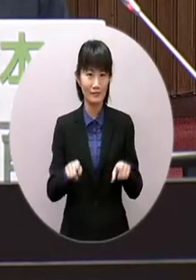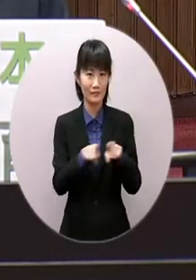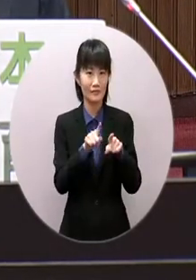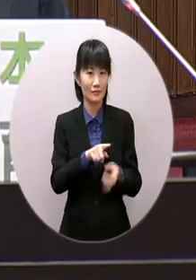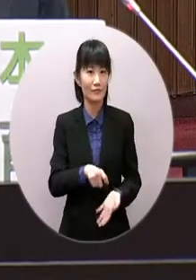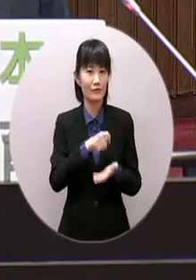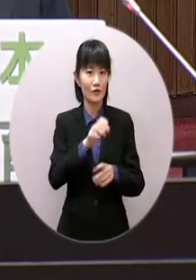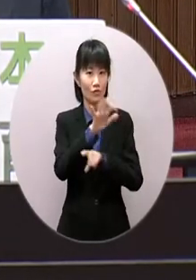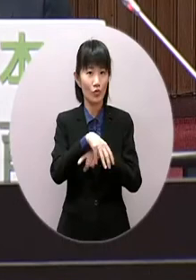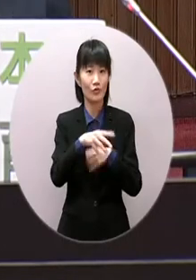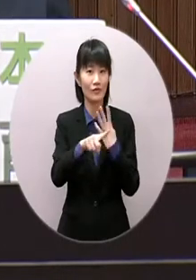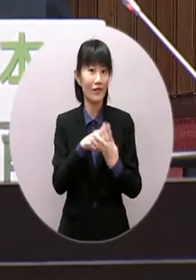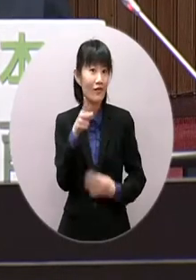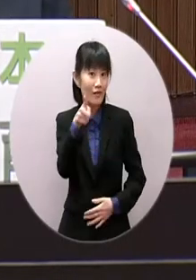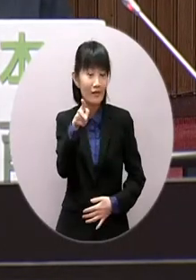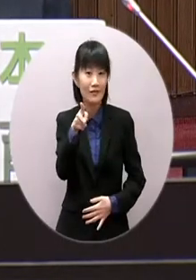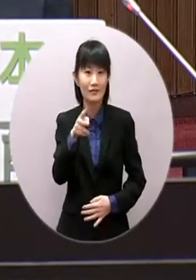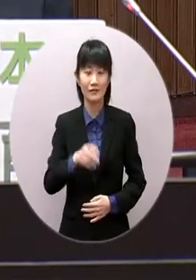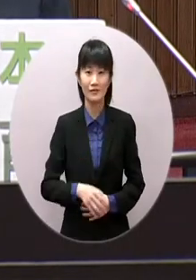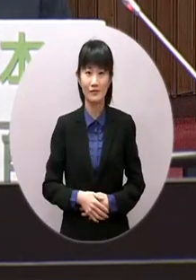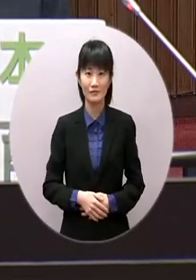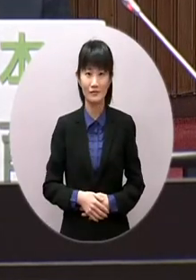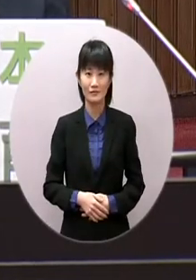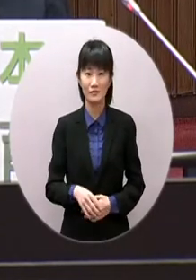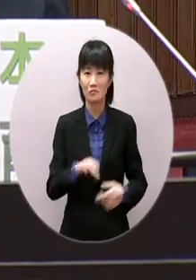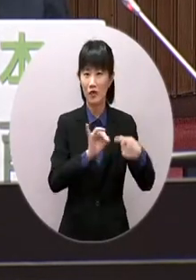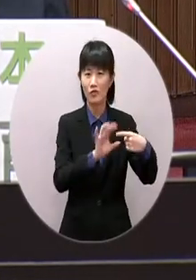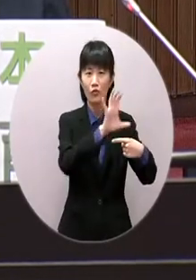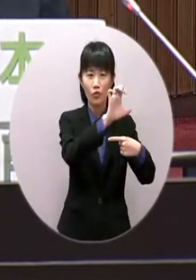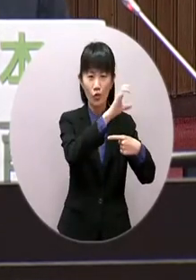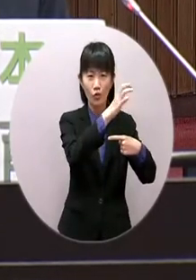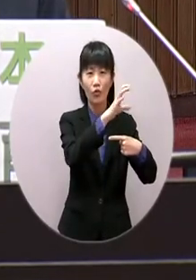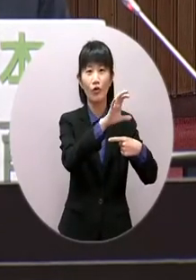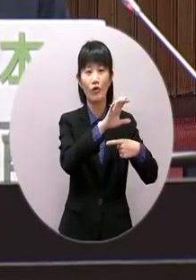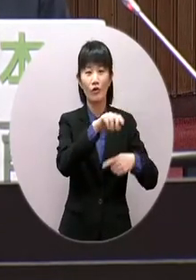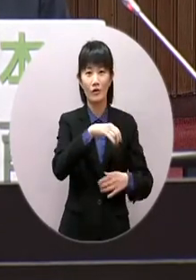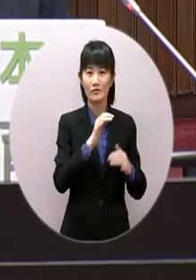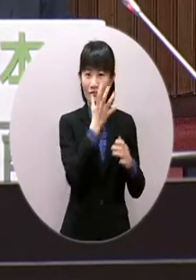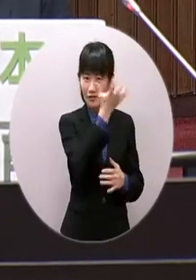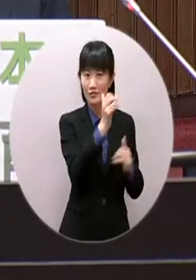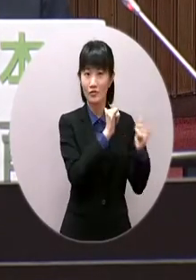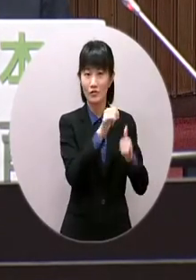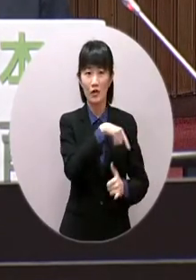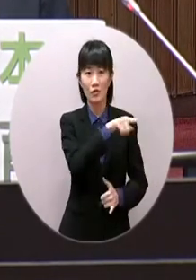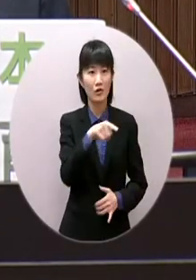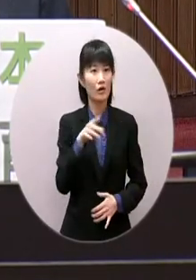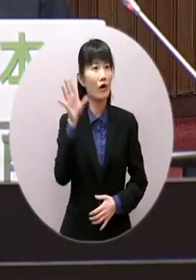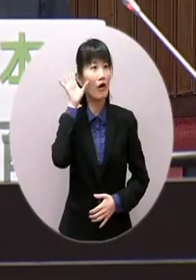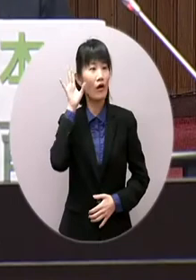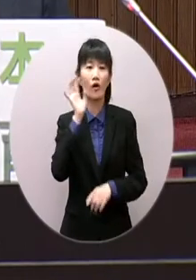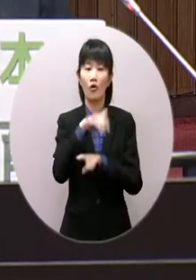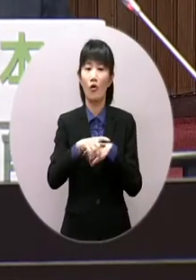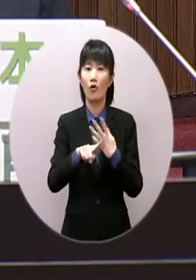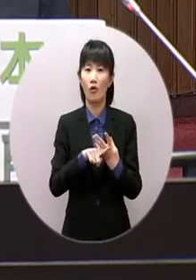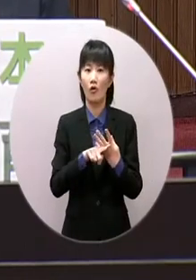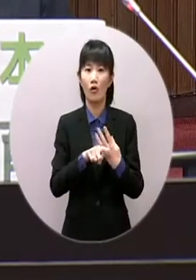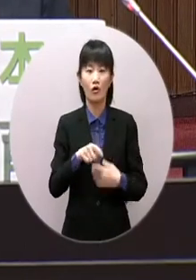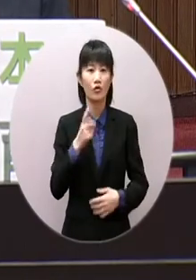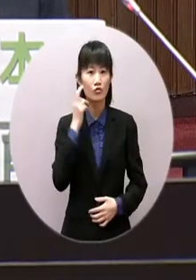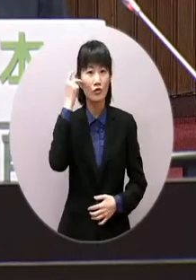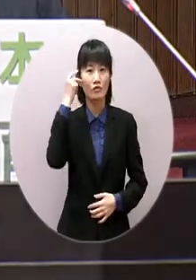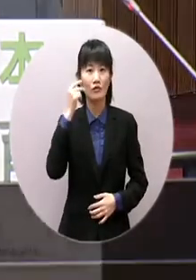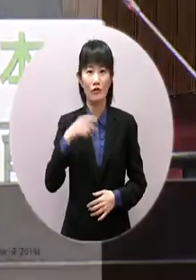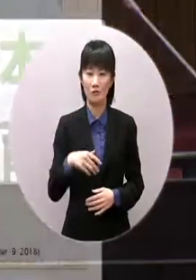讲到农业的时候，大部分99.999%的人都会跟我讲说，农业的生产的